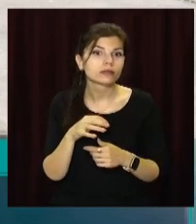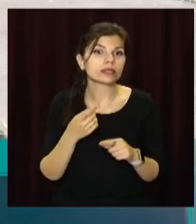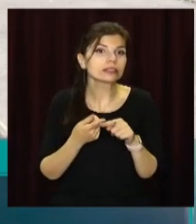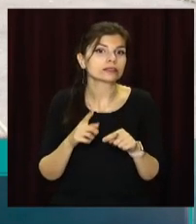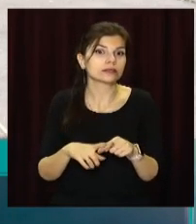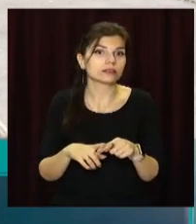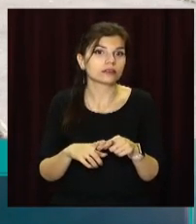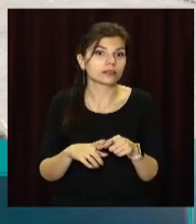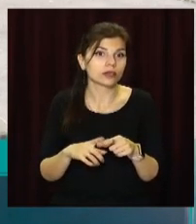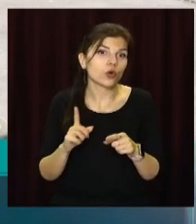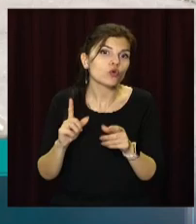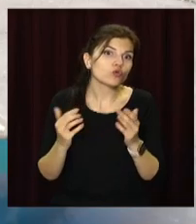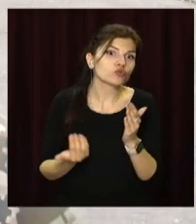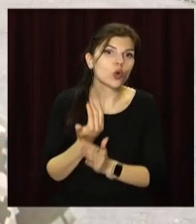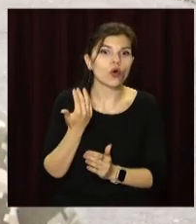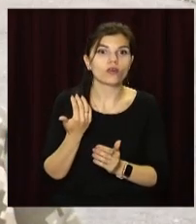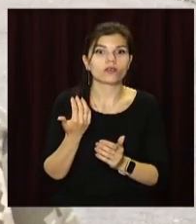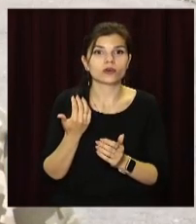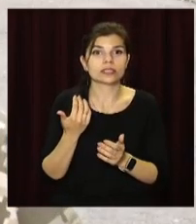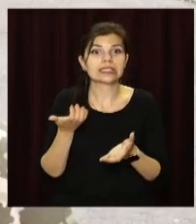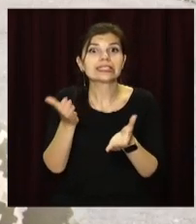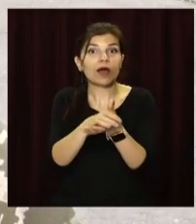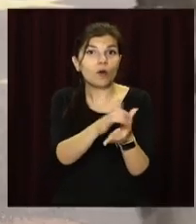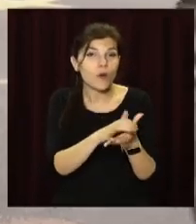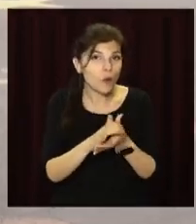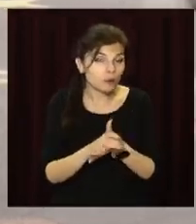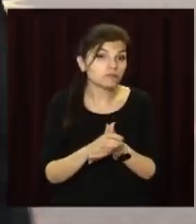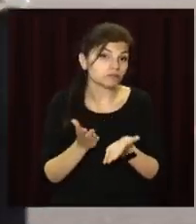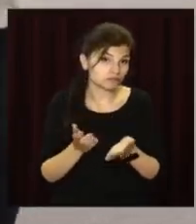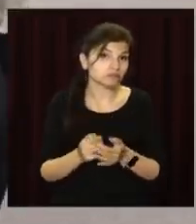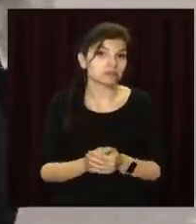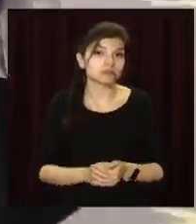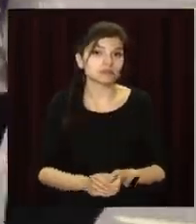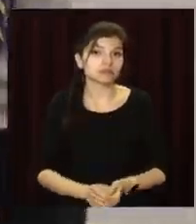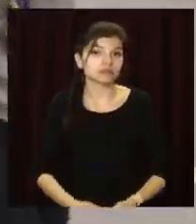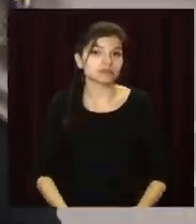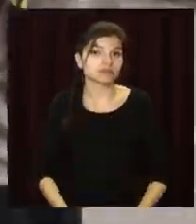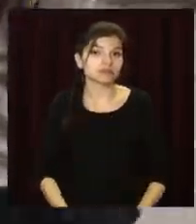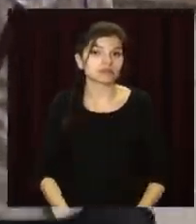Це нові якісь знайомства навіть. Вільно!